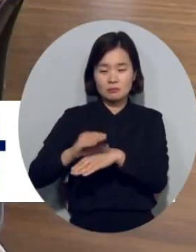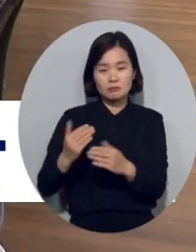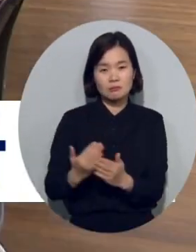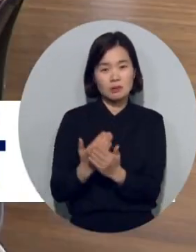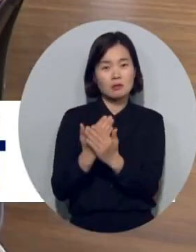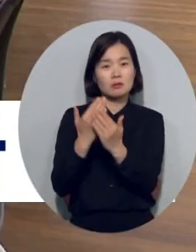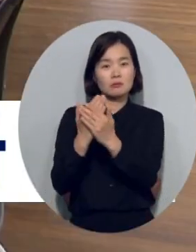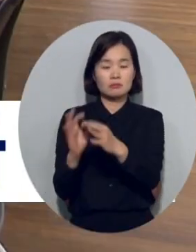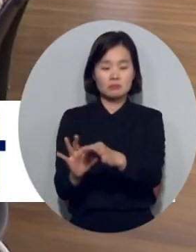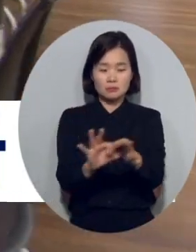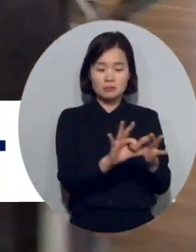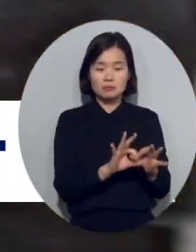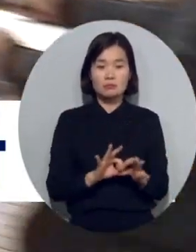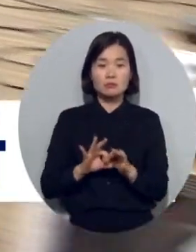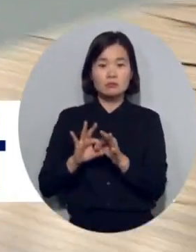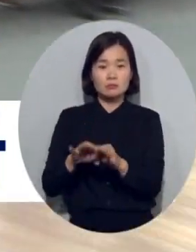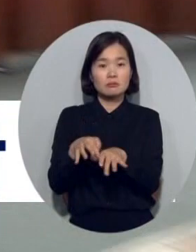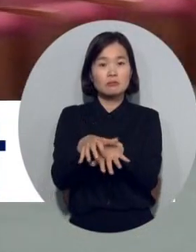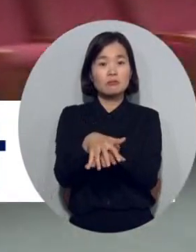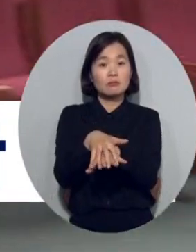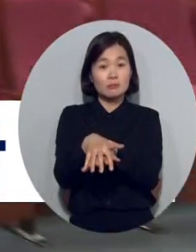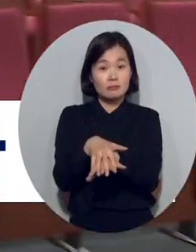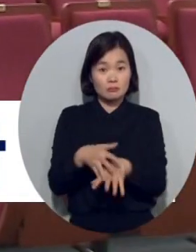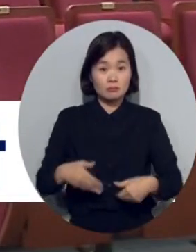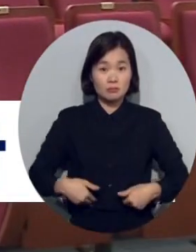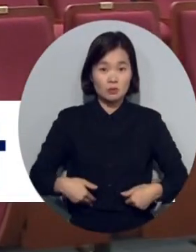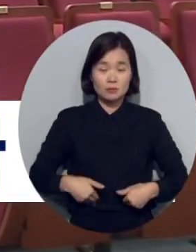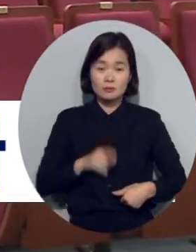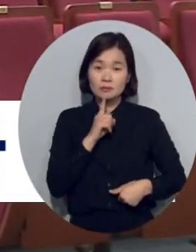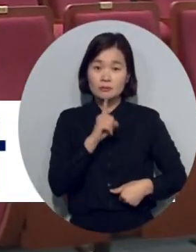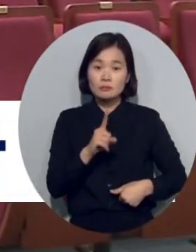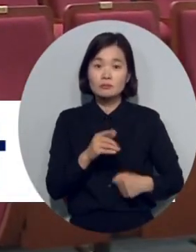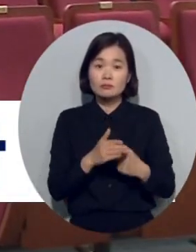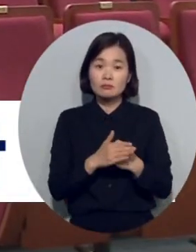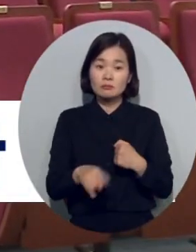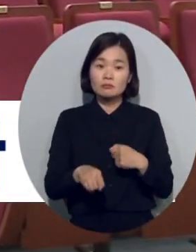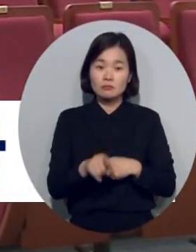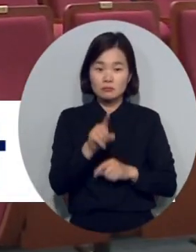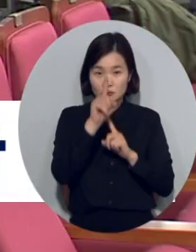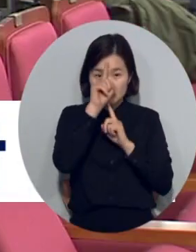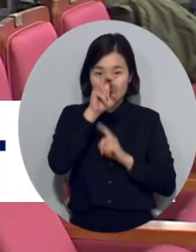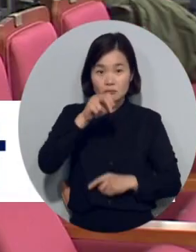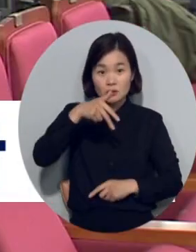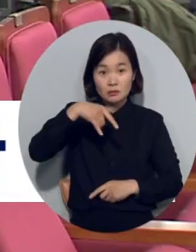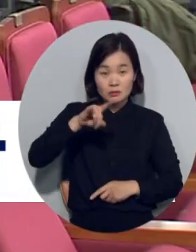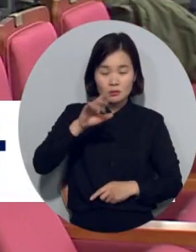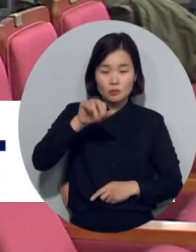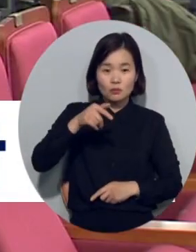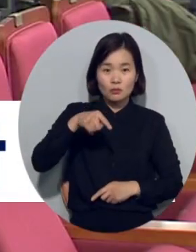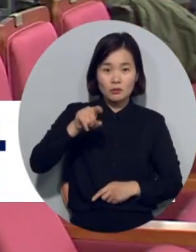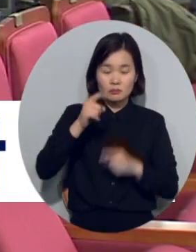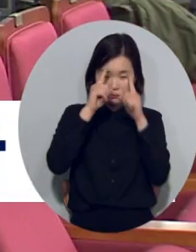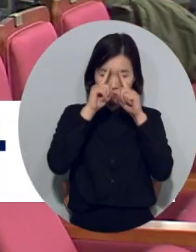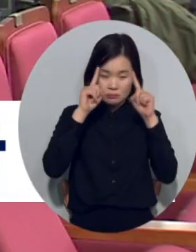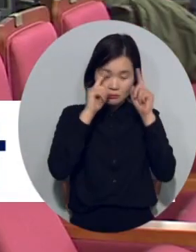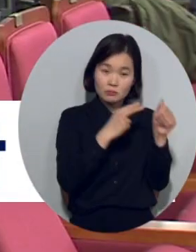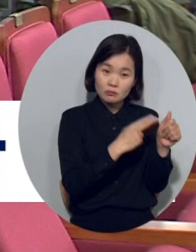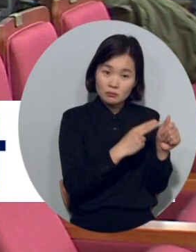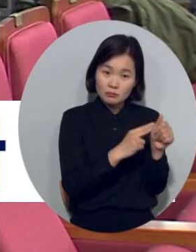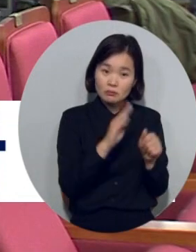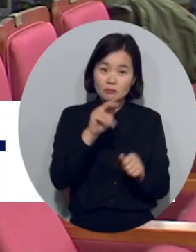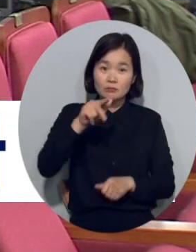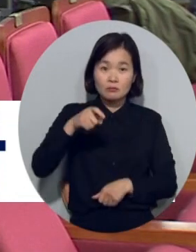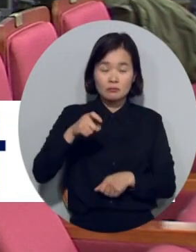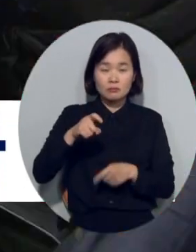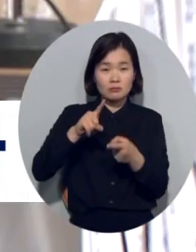이어지는 선순환 구조를 형성해야 한다고 지적했습니다. 또 이만재 원광대 교수와 박민